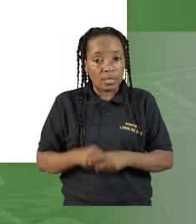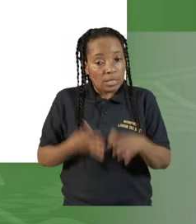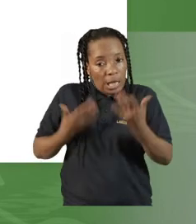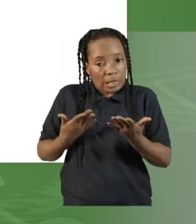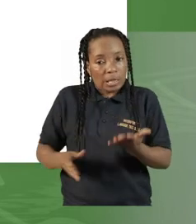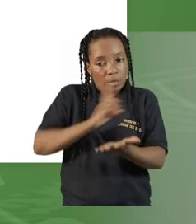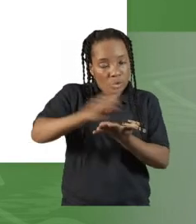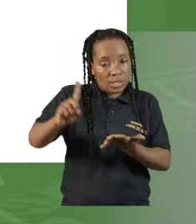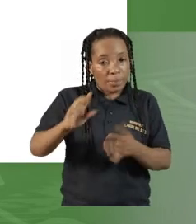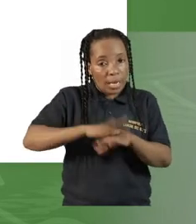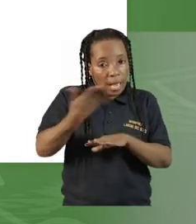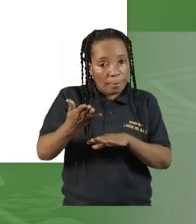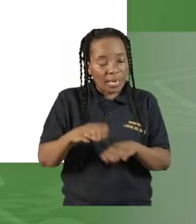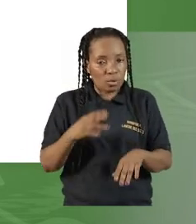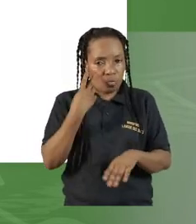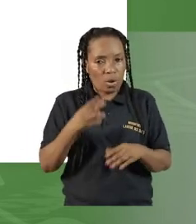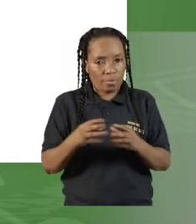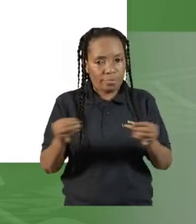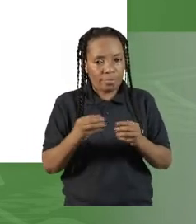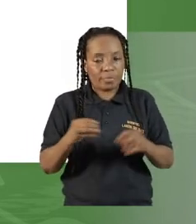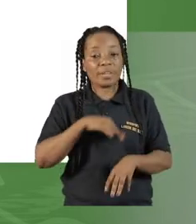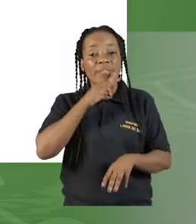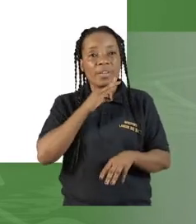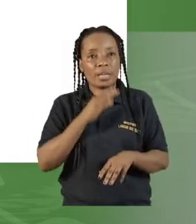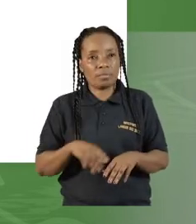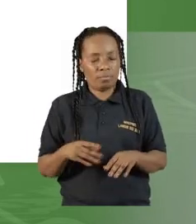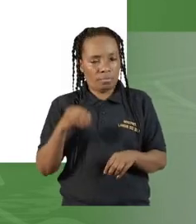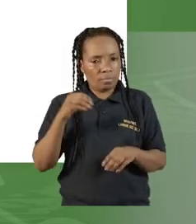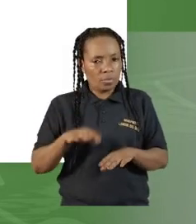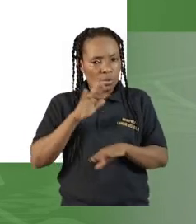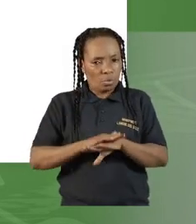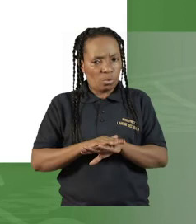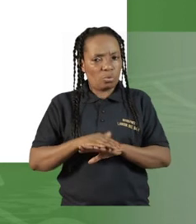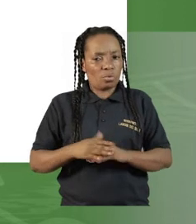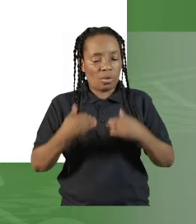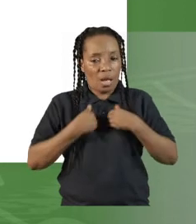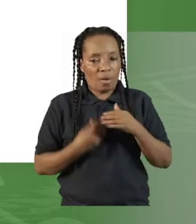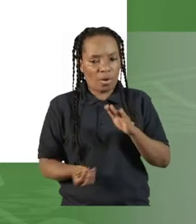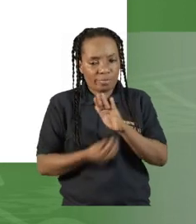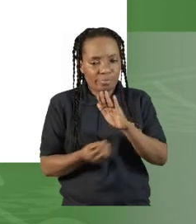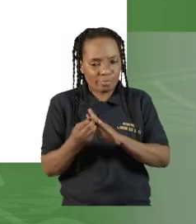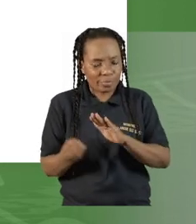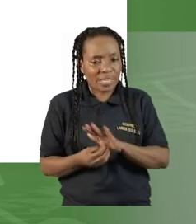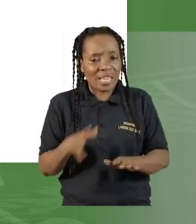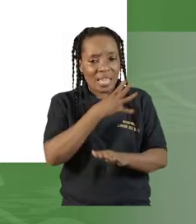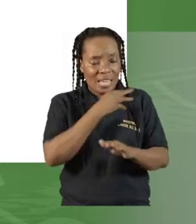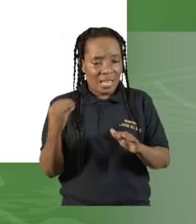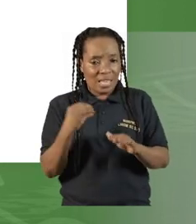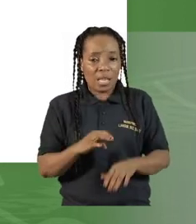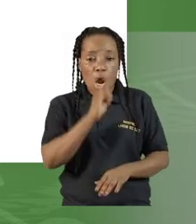rouille et que l'eau salée monte dans le tube à essai.